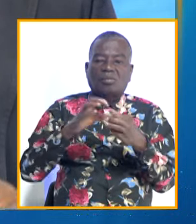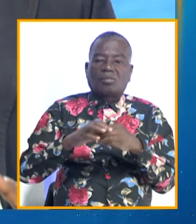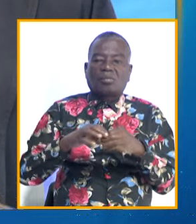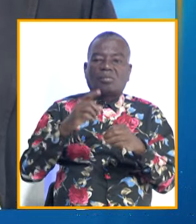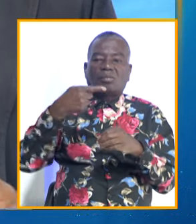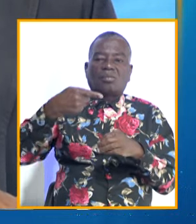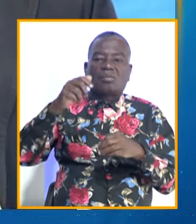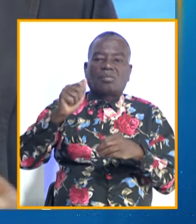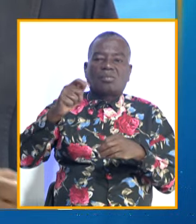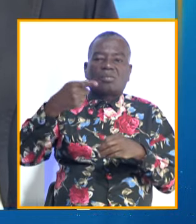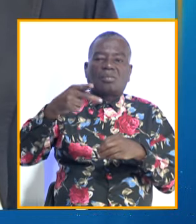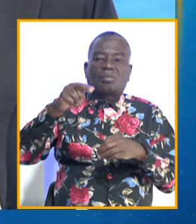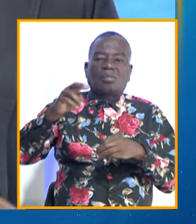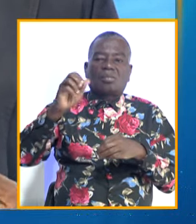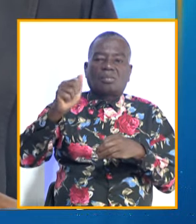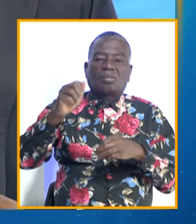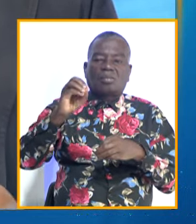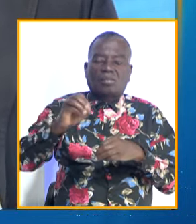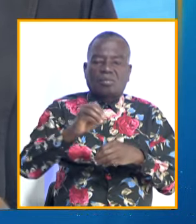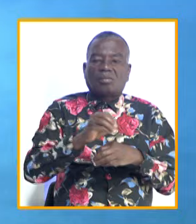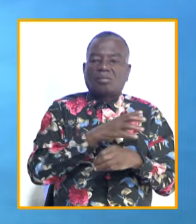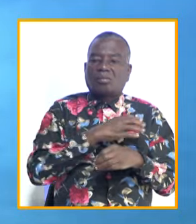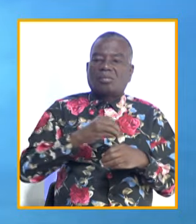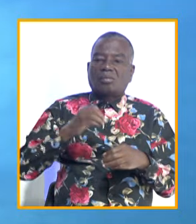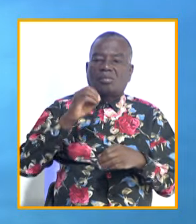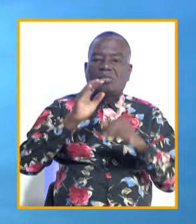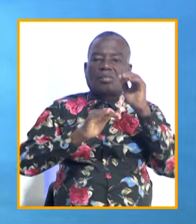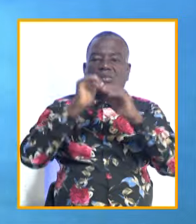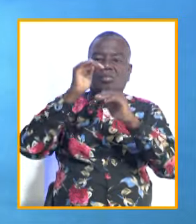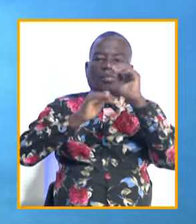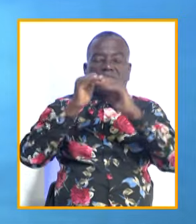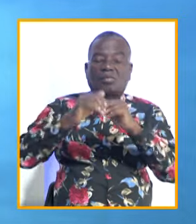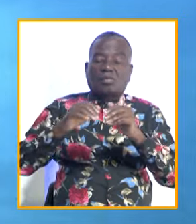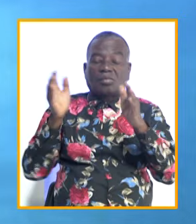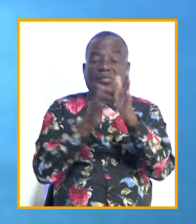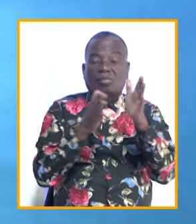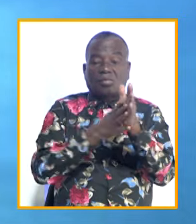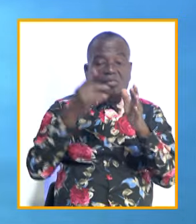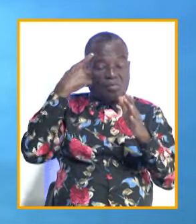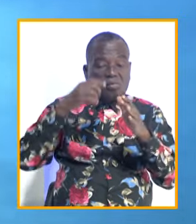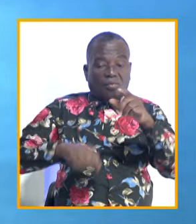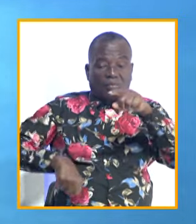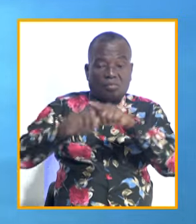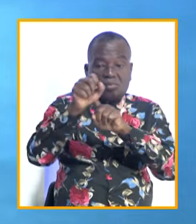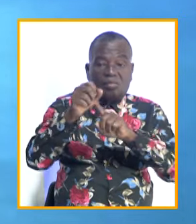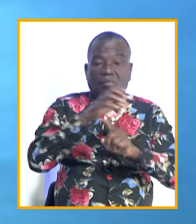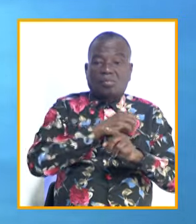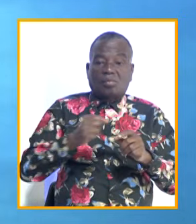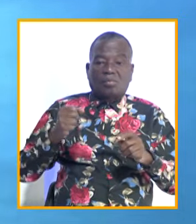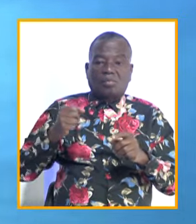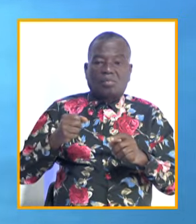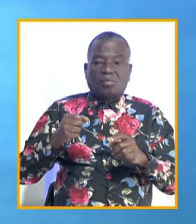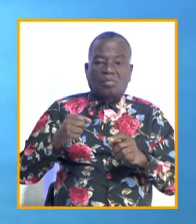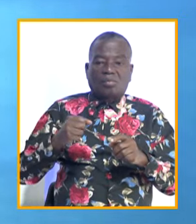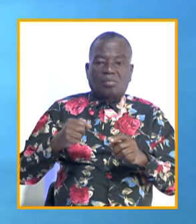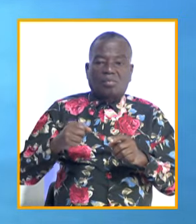la construction d'une académie digne donc des grands clubs à l'image de la SEC Mimosa et du FC San Pedro. C'est un projet à encourager. Il y a d'autres grands joueurs également